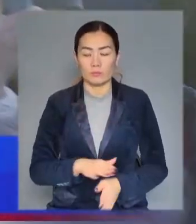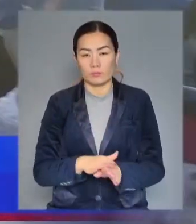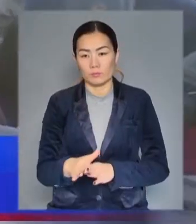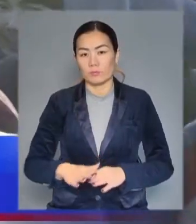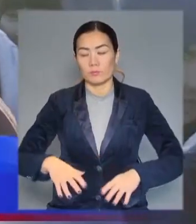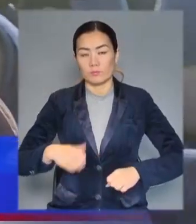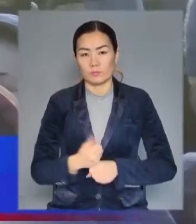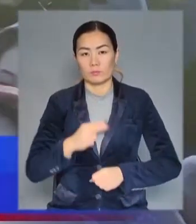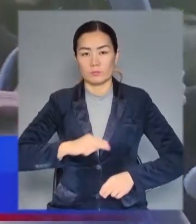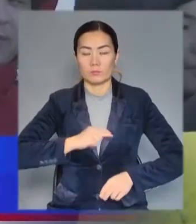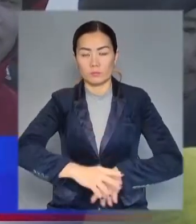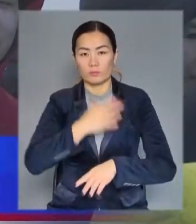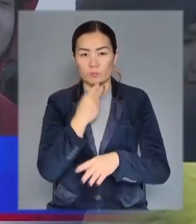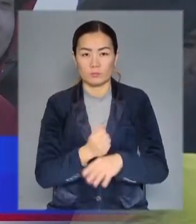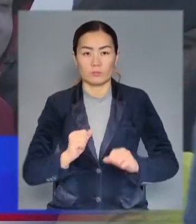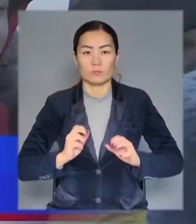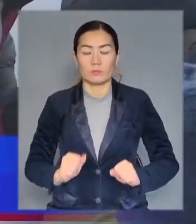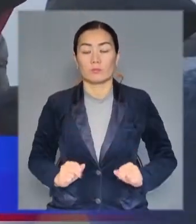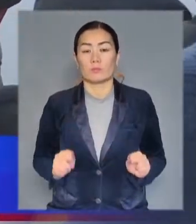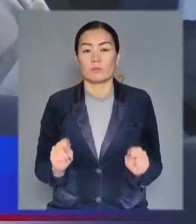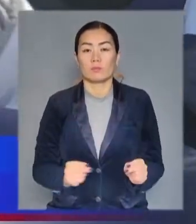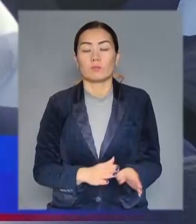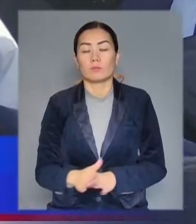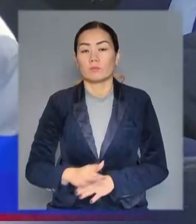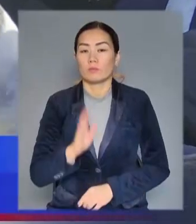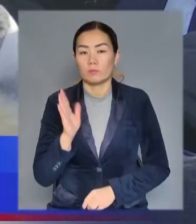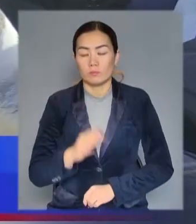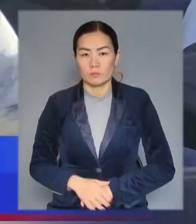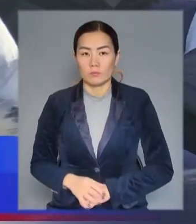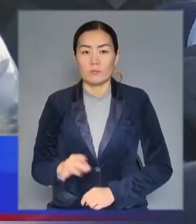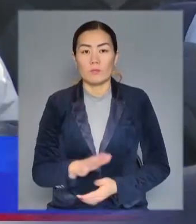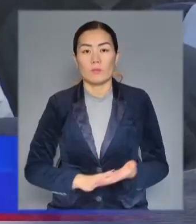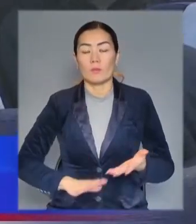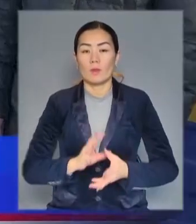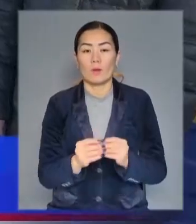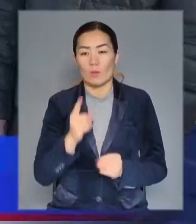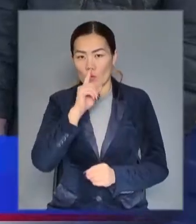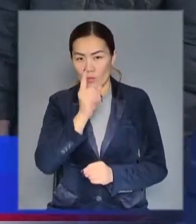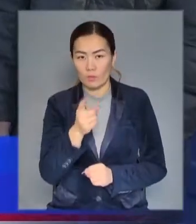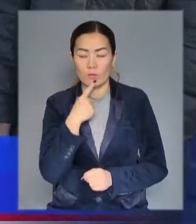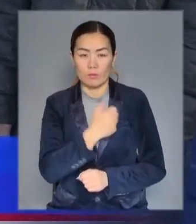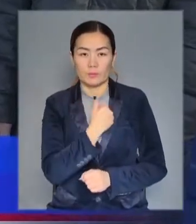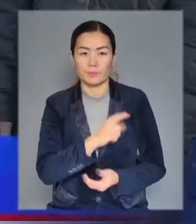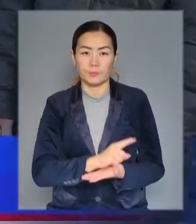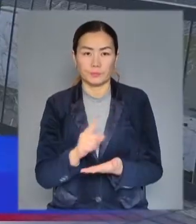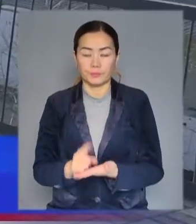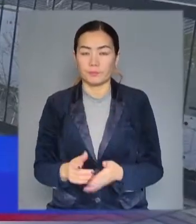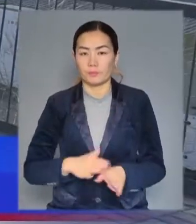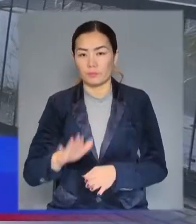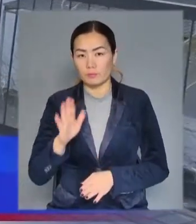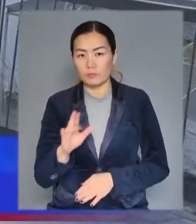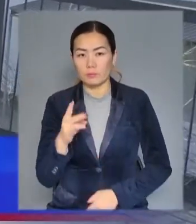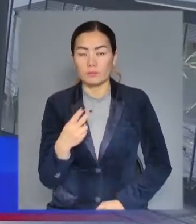түзеп ұйық тіктеді. Отан алдындағы борышын абыроймен өтеуге аттанды. Енді олар бір жыл бойы әскери міндеттерін